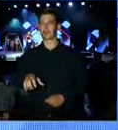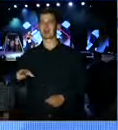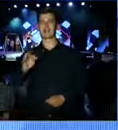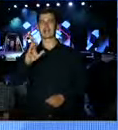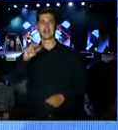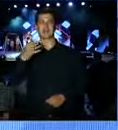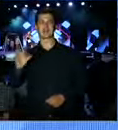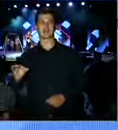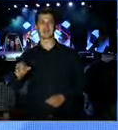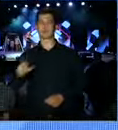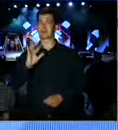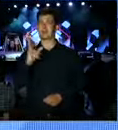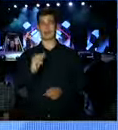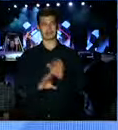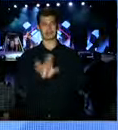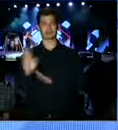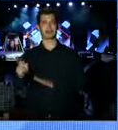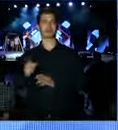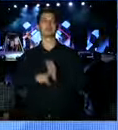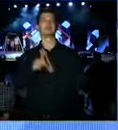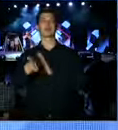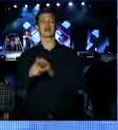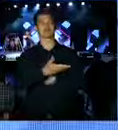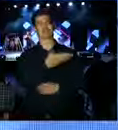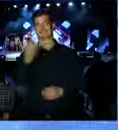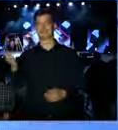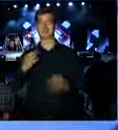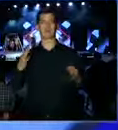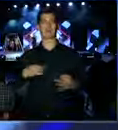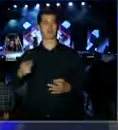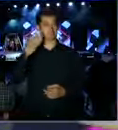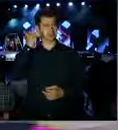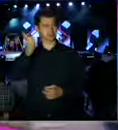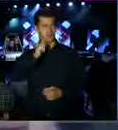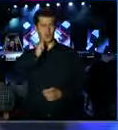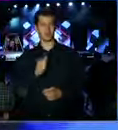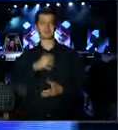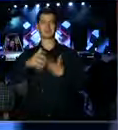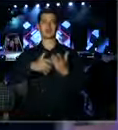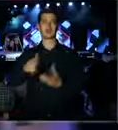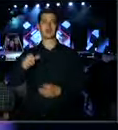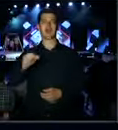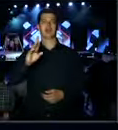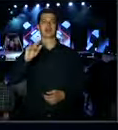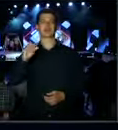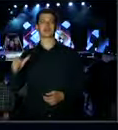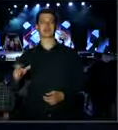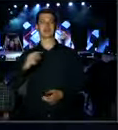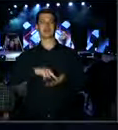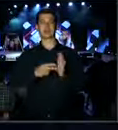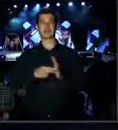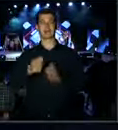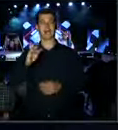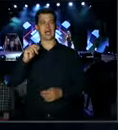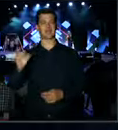Trans i piękny występ z dedykacją dla Państwa. Mistrzynie Europy i świata w kategorii Artistic Dance Show do lat 11.